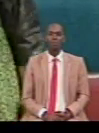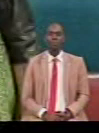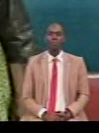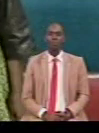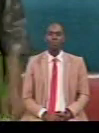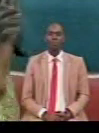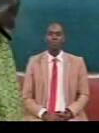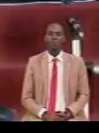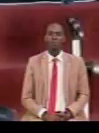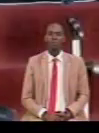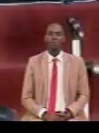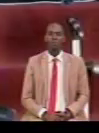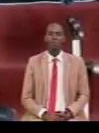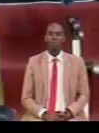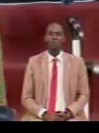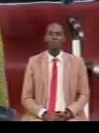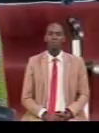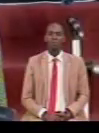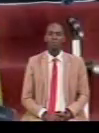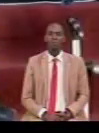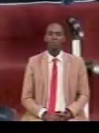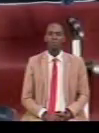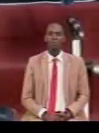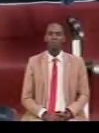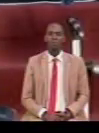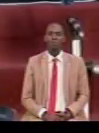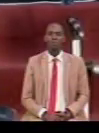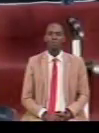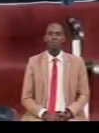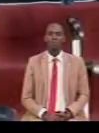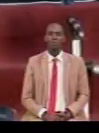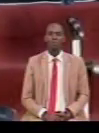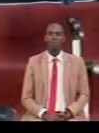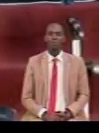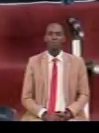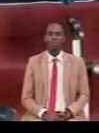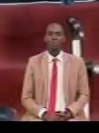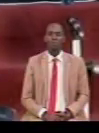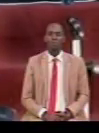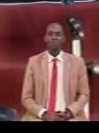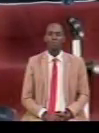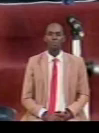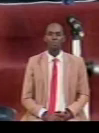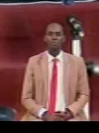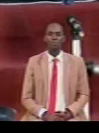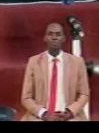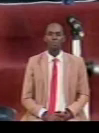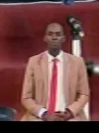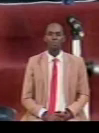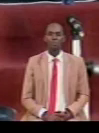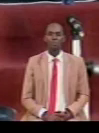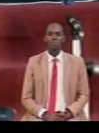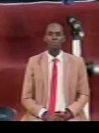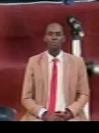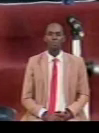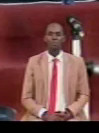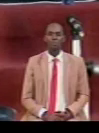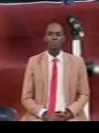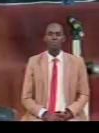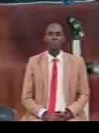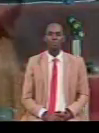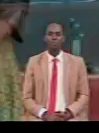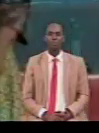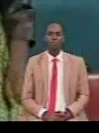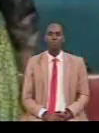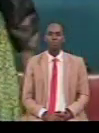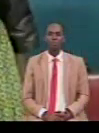kwenda una afuma pake pado na la kusiti ilo na fikira kusiti kwa dia aopa ikeria we sikulu na